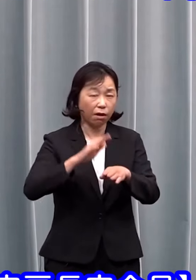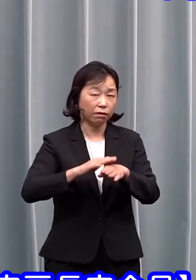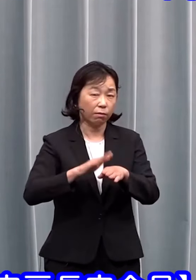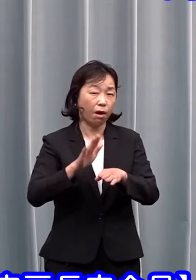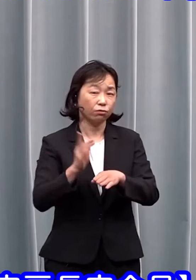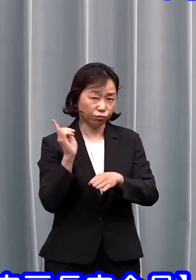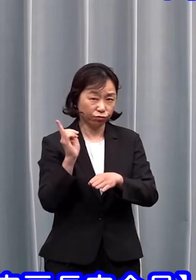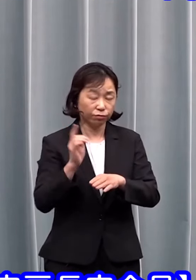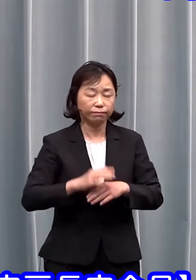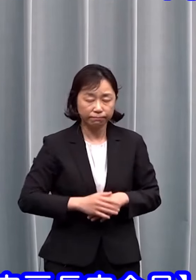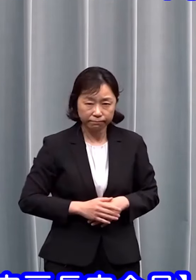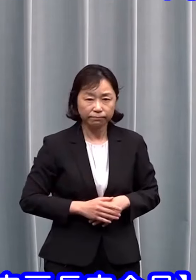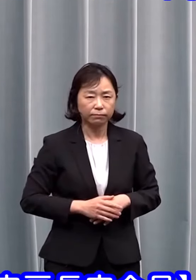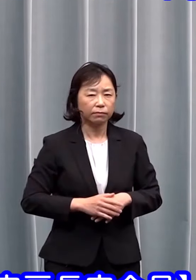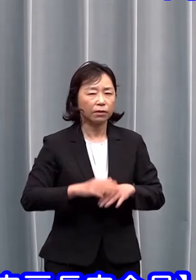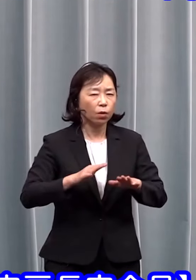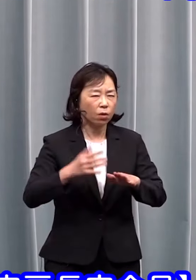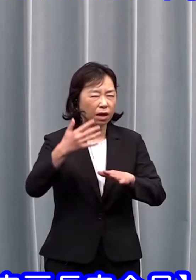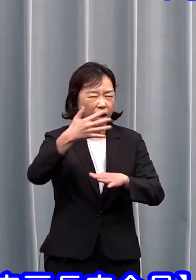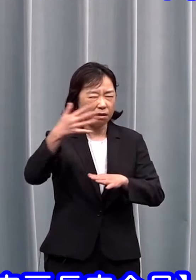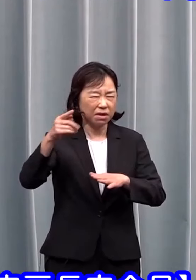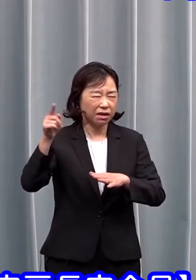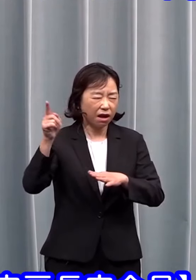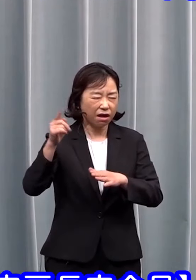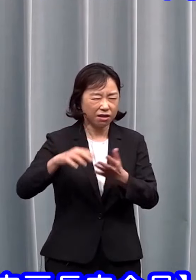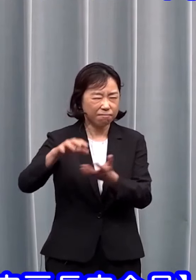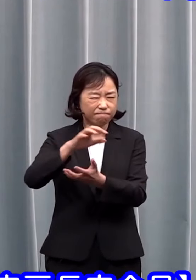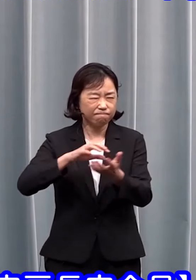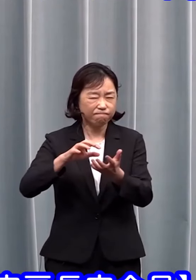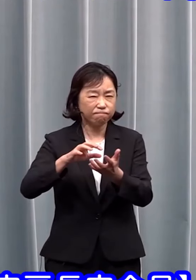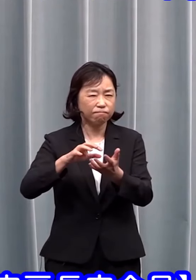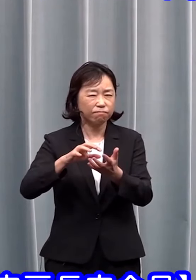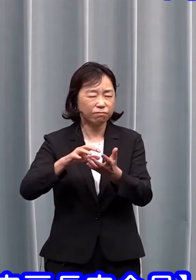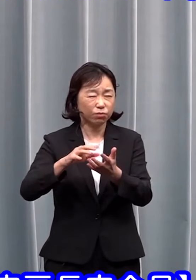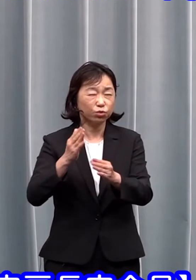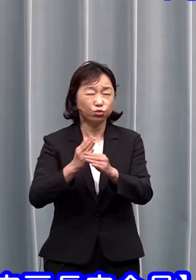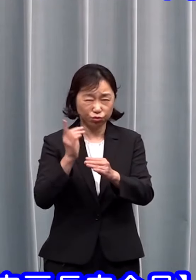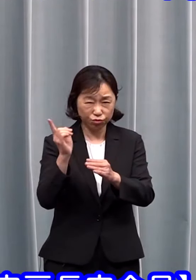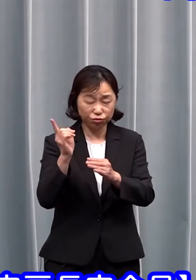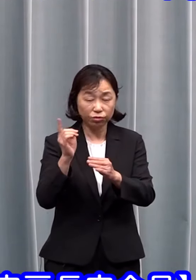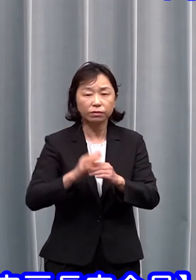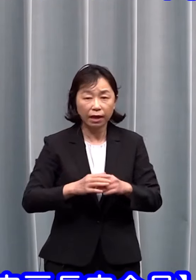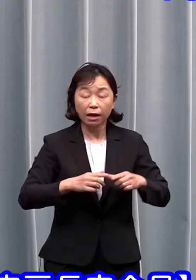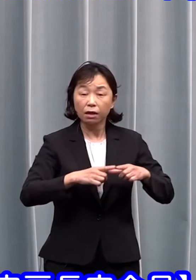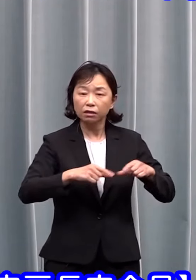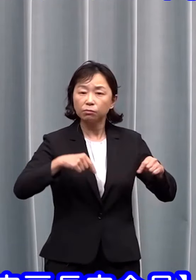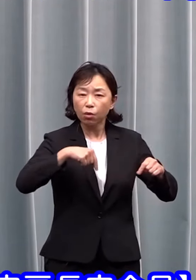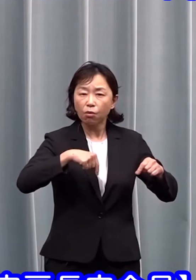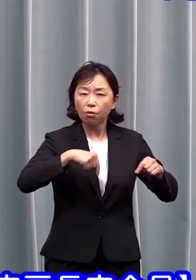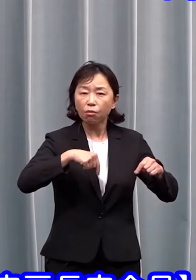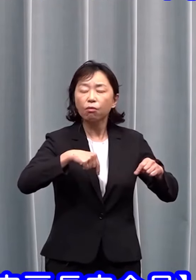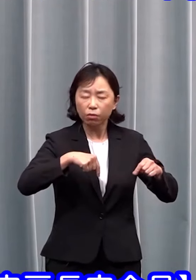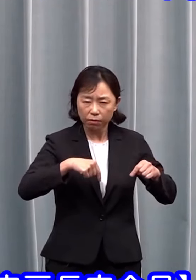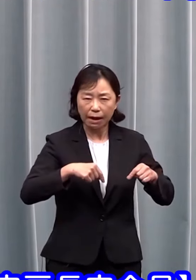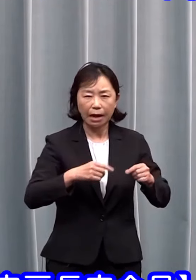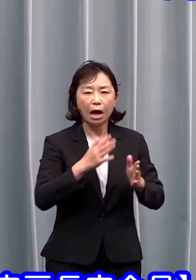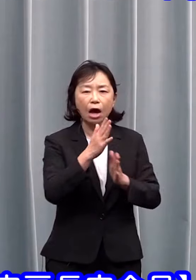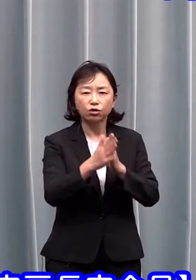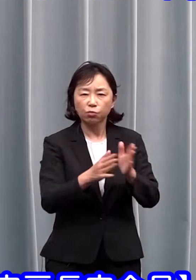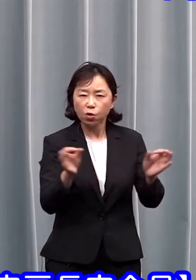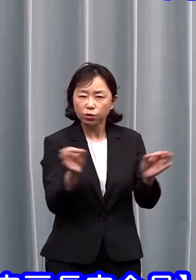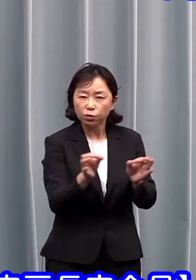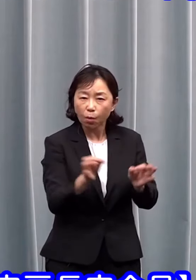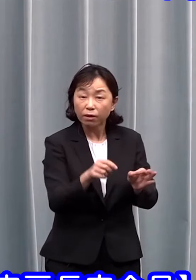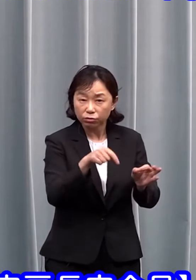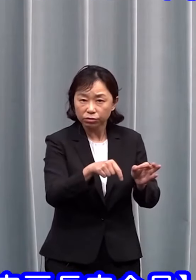まあ、今回のこのような、まあ、アメリカでの事件というかこの疑惑を受けまして、まあ、日本としてはこのスポーツ賭博というものに